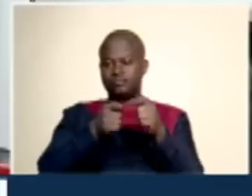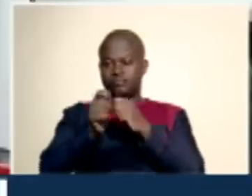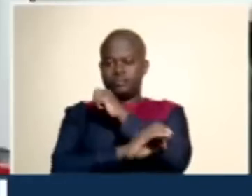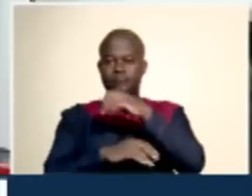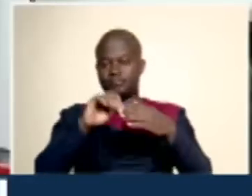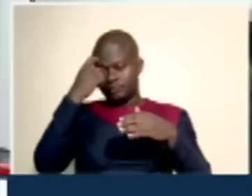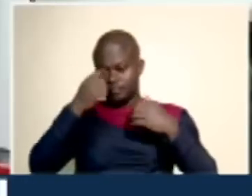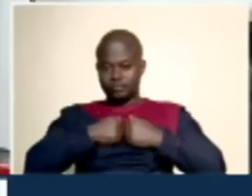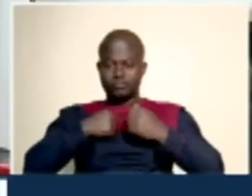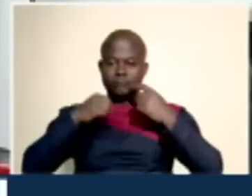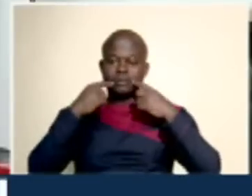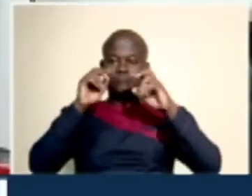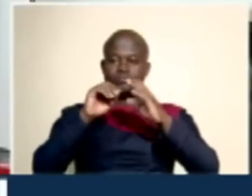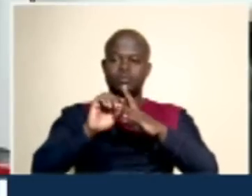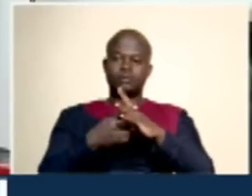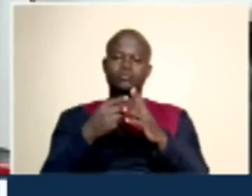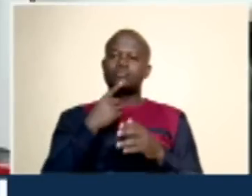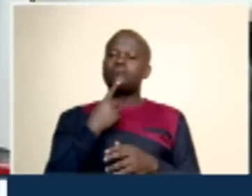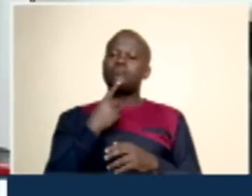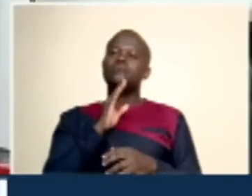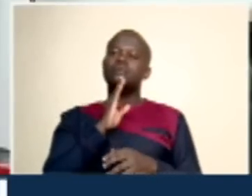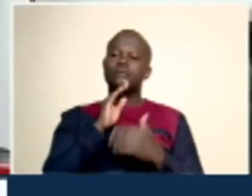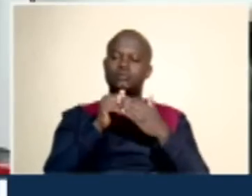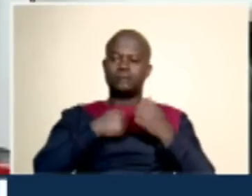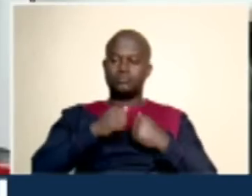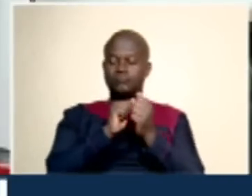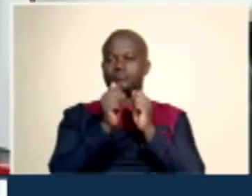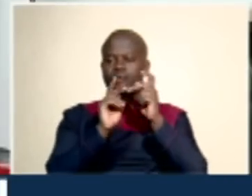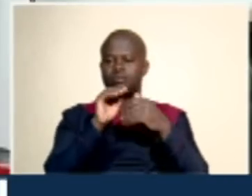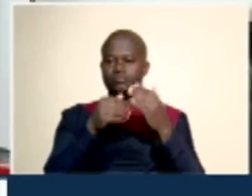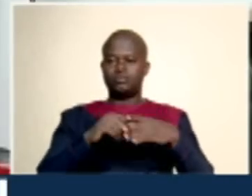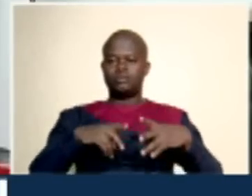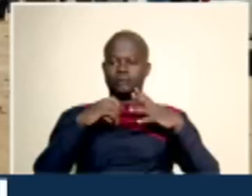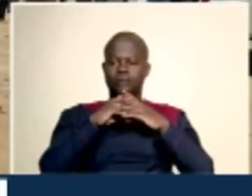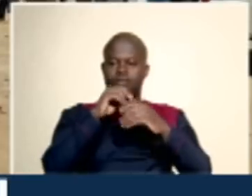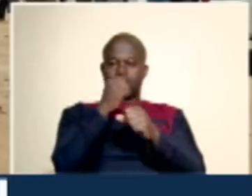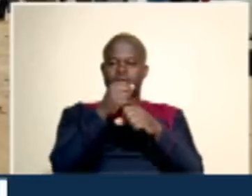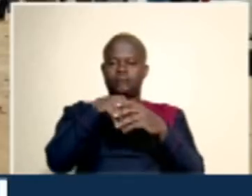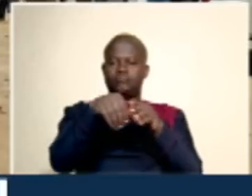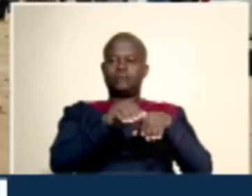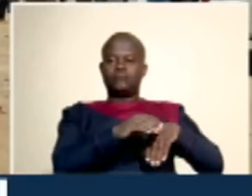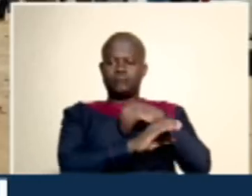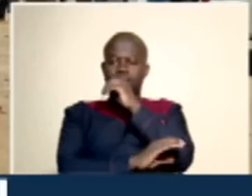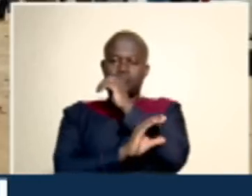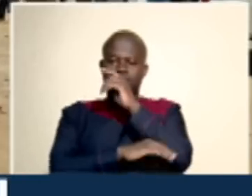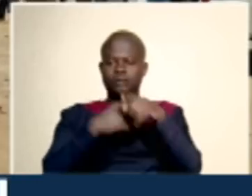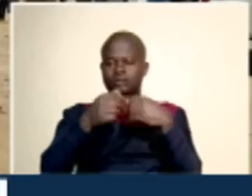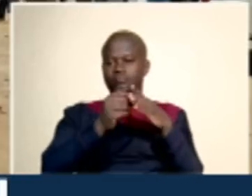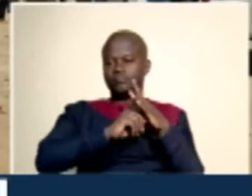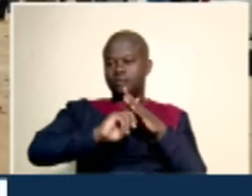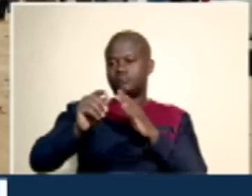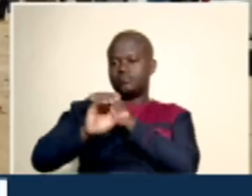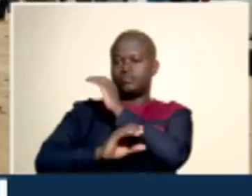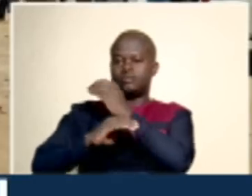y'u Rwanda itangaza ko kuva kuri iki cyumweru abanyarwanda ndetse n'abandi banyamahanga batuye cyangwa bakoreraga muri icyo gihugu bakomeje guhungishirizwa mu